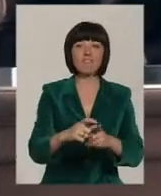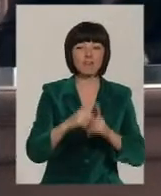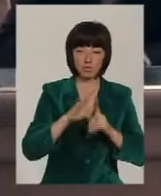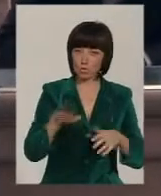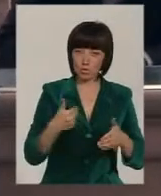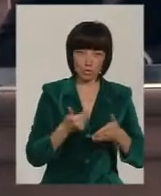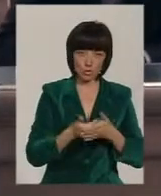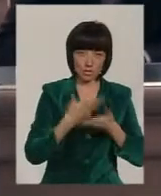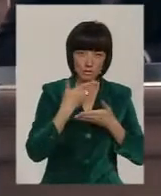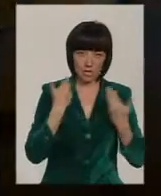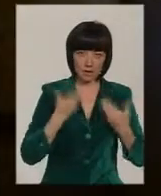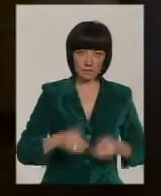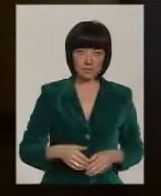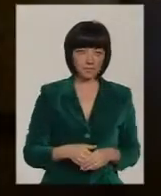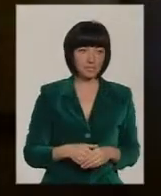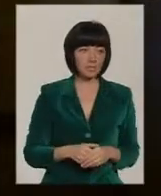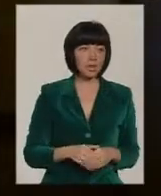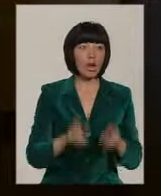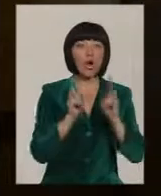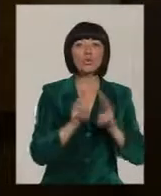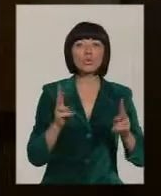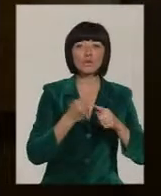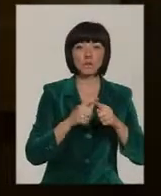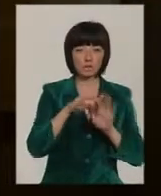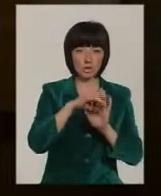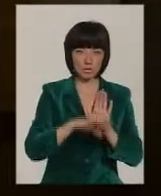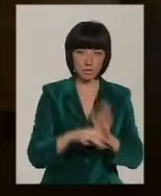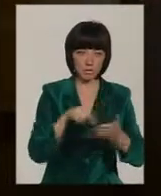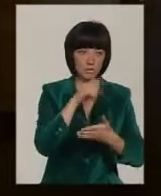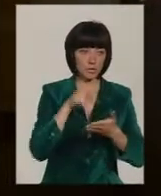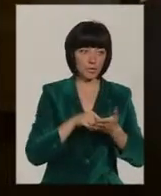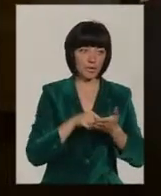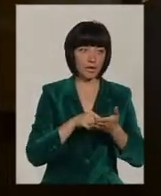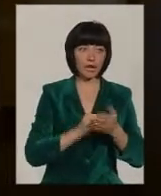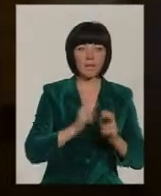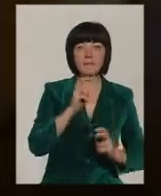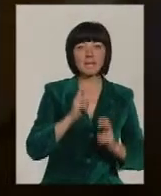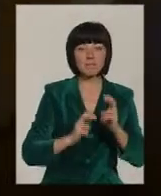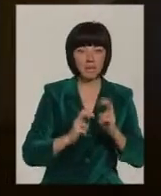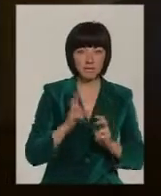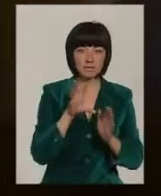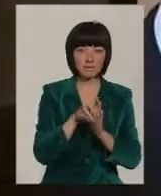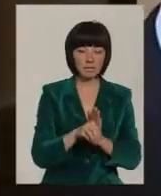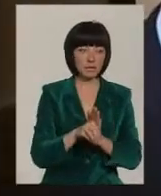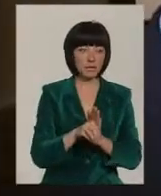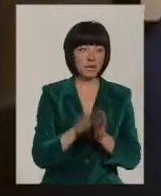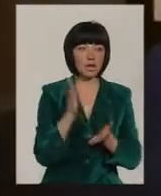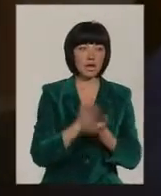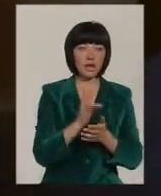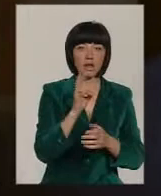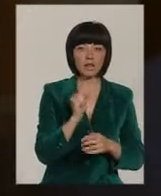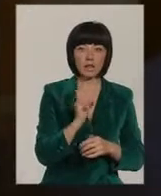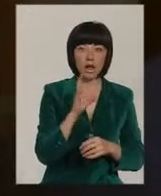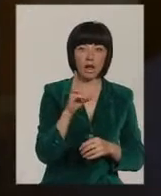і досі немає. Хто в цьому списку? В списку підприємств, значить, є